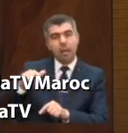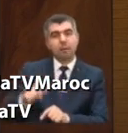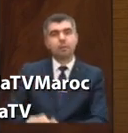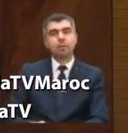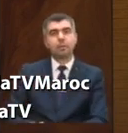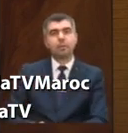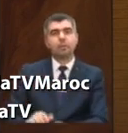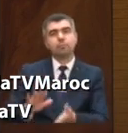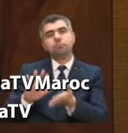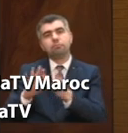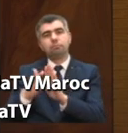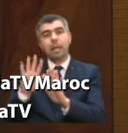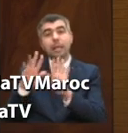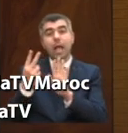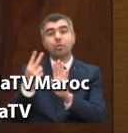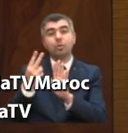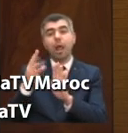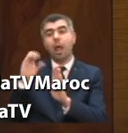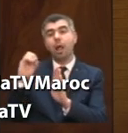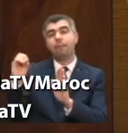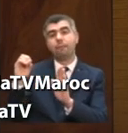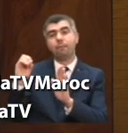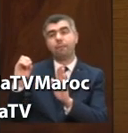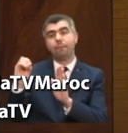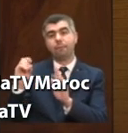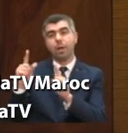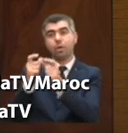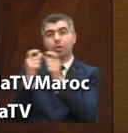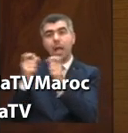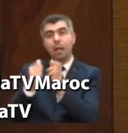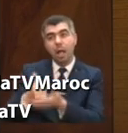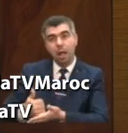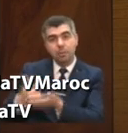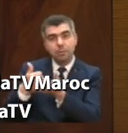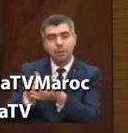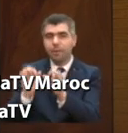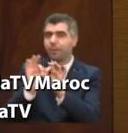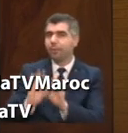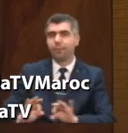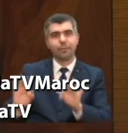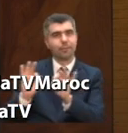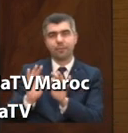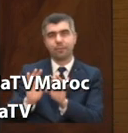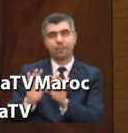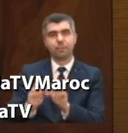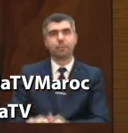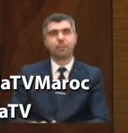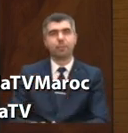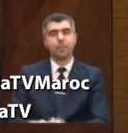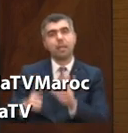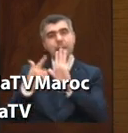نقول لكم تقريبا ما يزيد على 12,000 مقاولة ما صرفناش لها الدعم منذ البداية، صرف الأجراء ديالها صرفنا